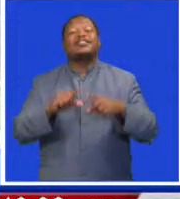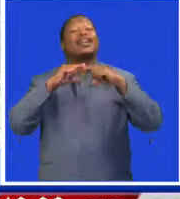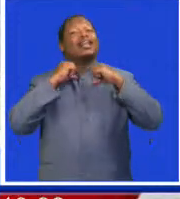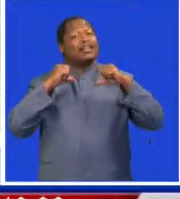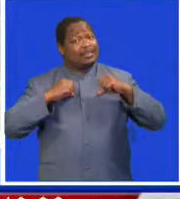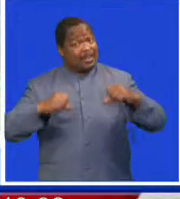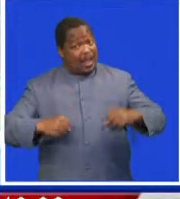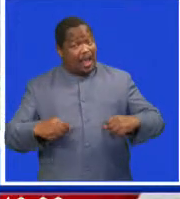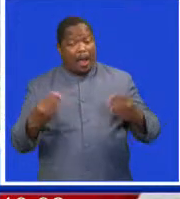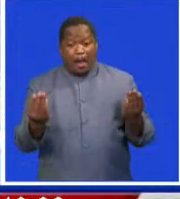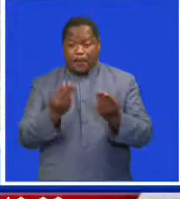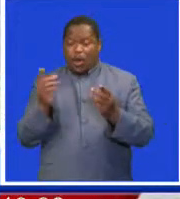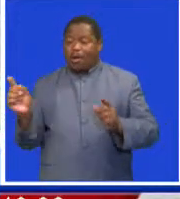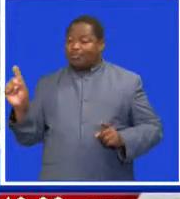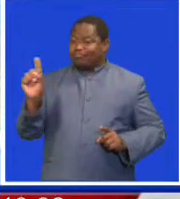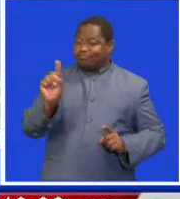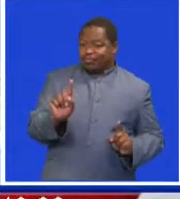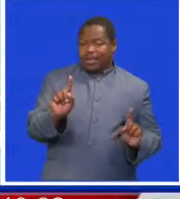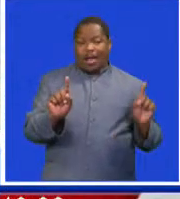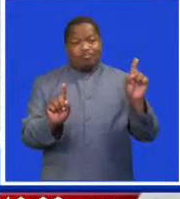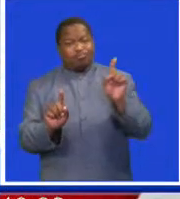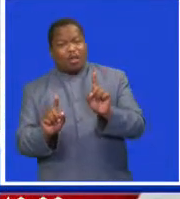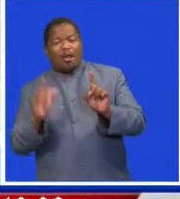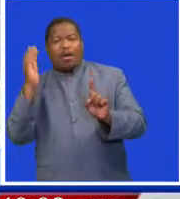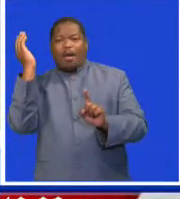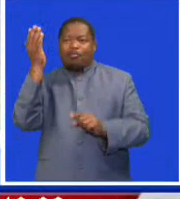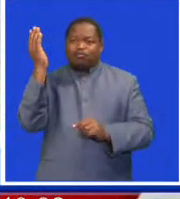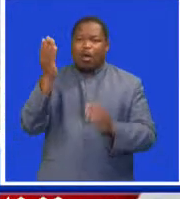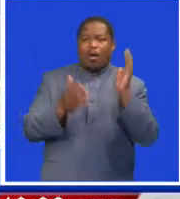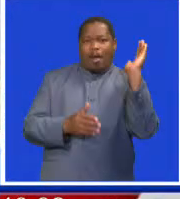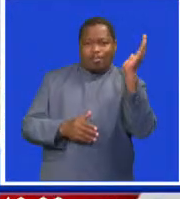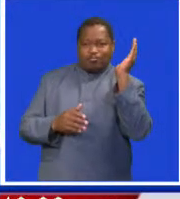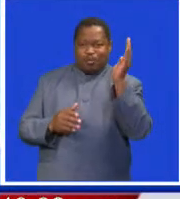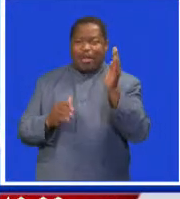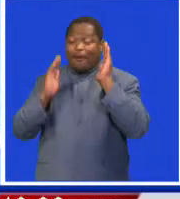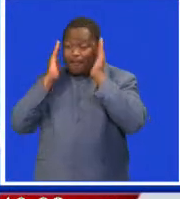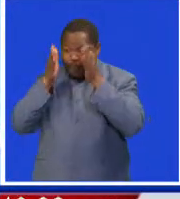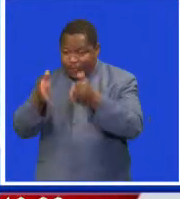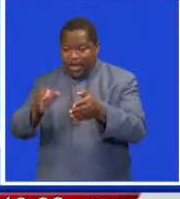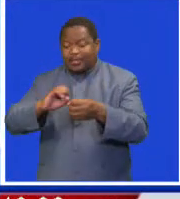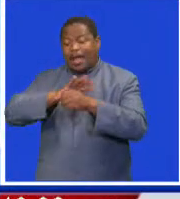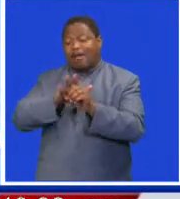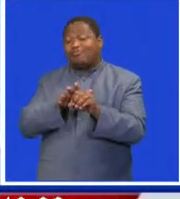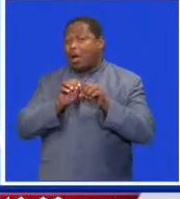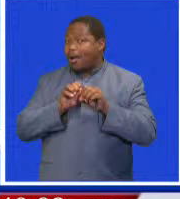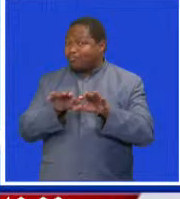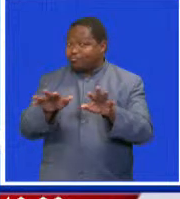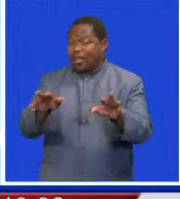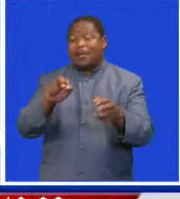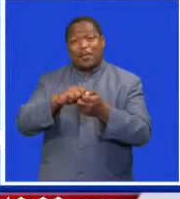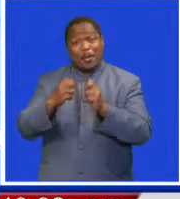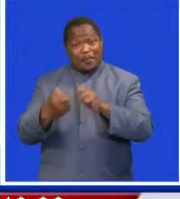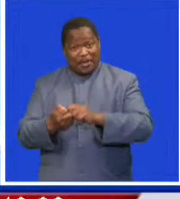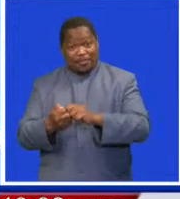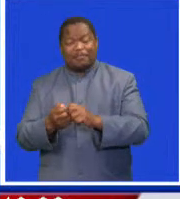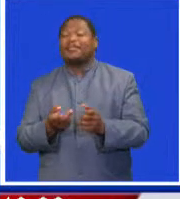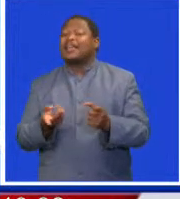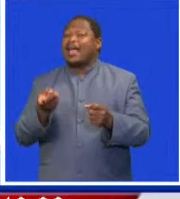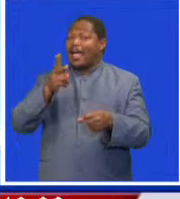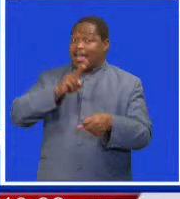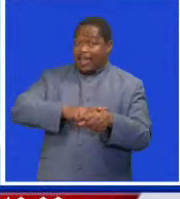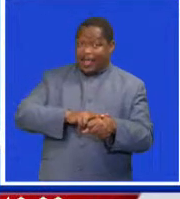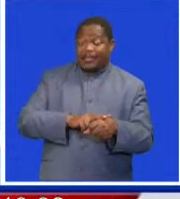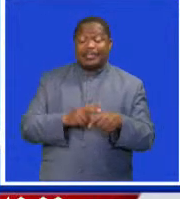mthandazo naleyo shumayelo beyikhuluma kabandi ngawo umkhuhlane we COVID-19 saphinde sichazele sive ukuthi yona lenkonzo